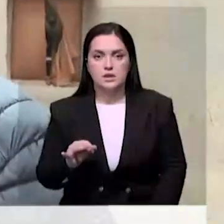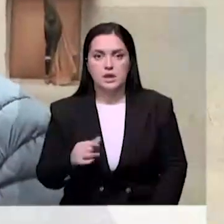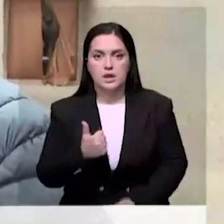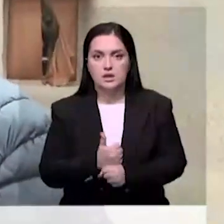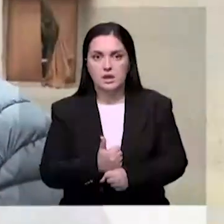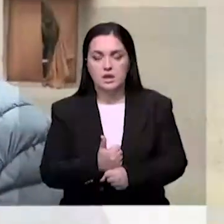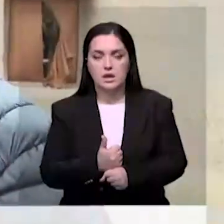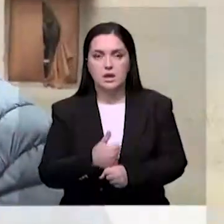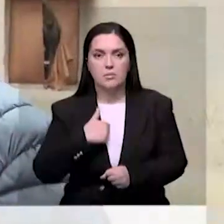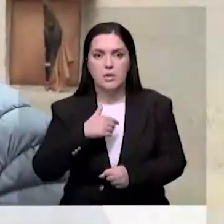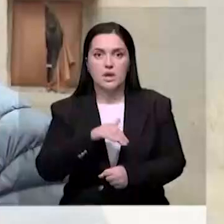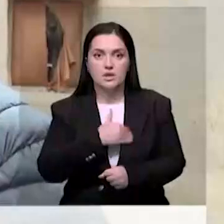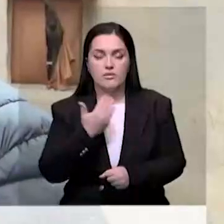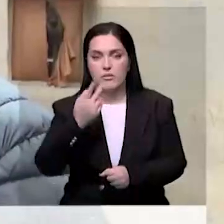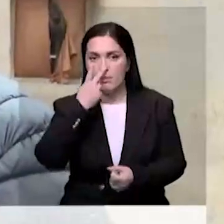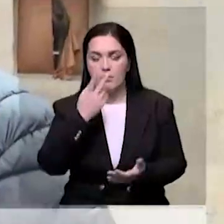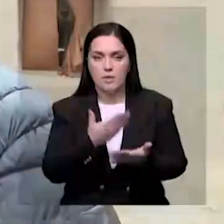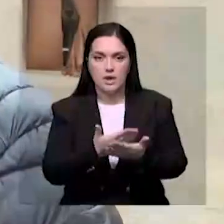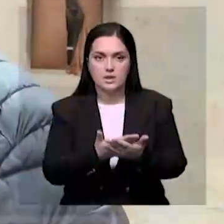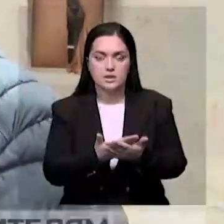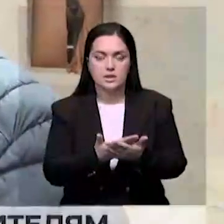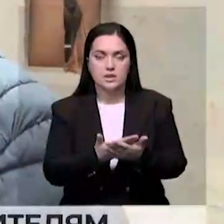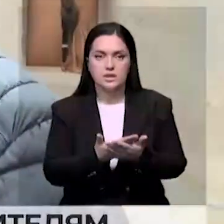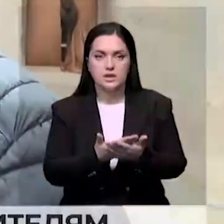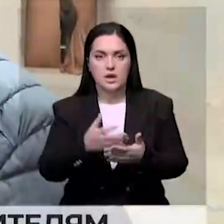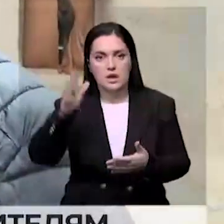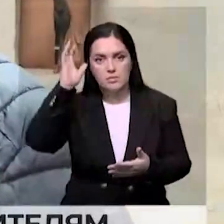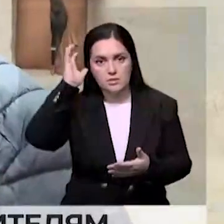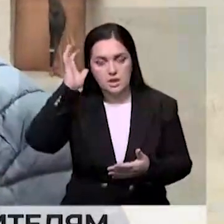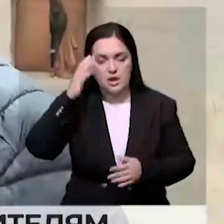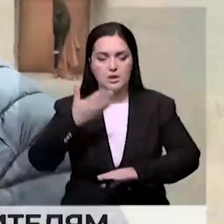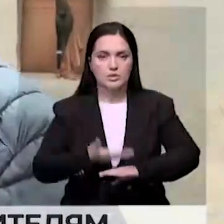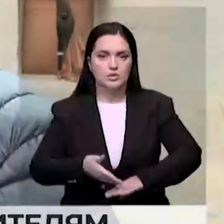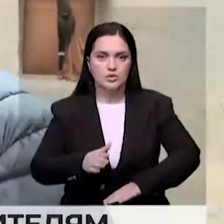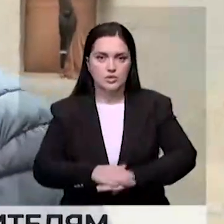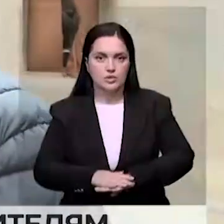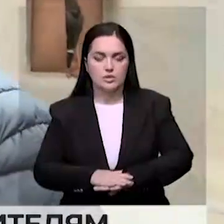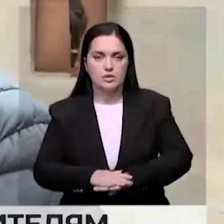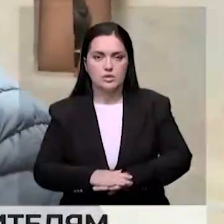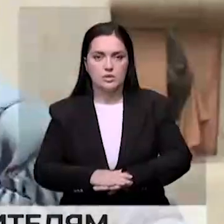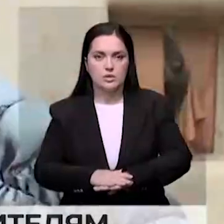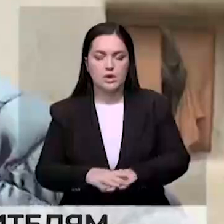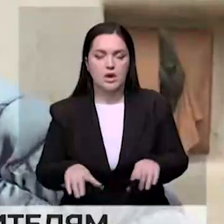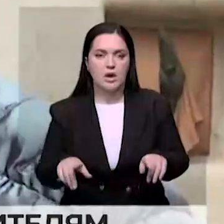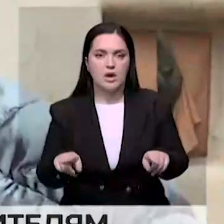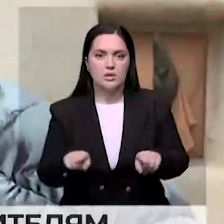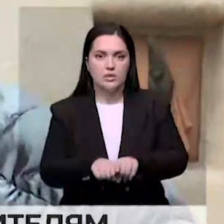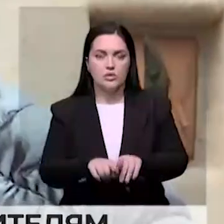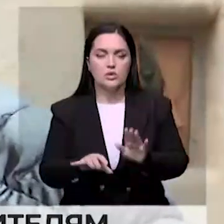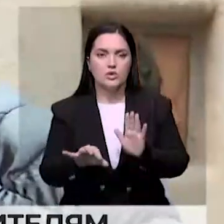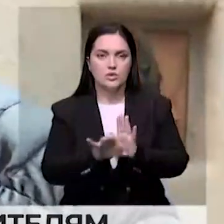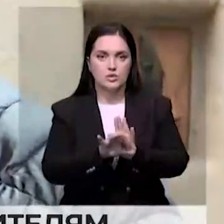главное, мы хотели вам показать, как это физически и психологически тяжело находиться в такой зоне. Как вы сами